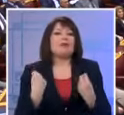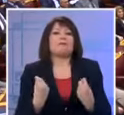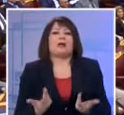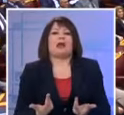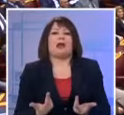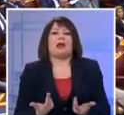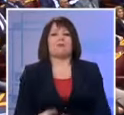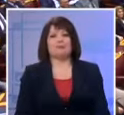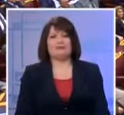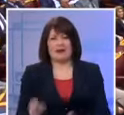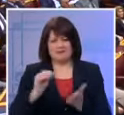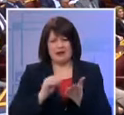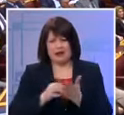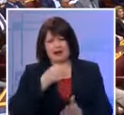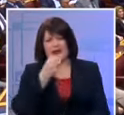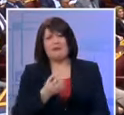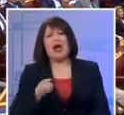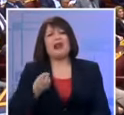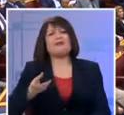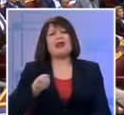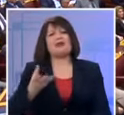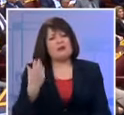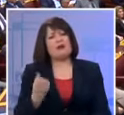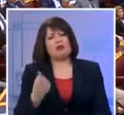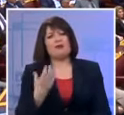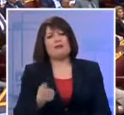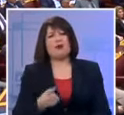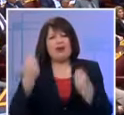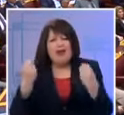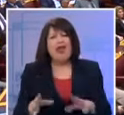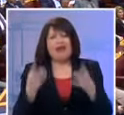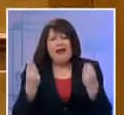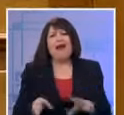Δεν έχει νόημα να λέμε και να τα ξαναλέμε, οι αριθμοί υπάρχουν, συνεχώς χειροτερεύουν.